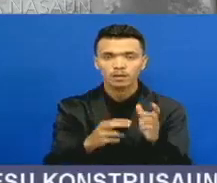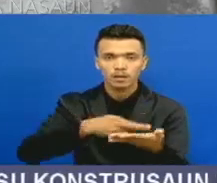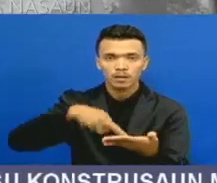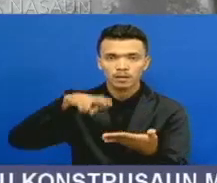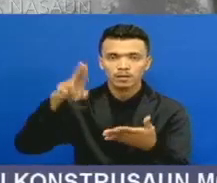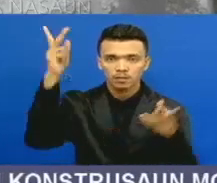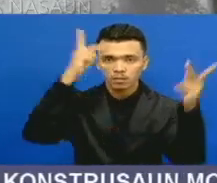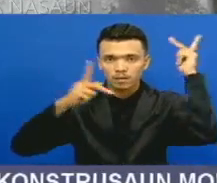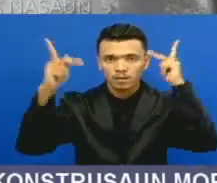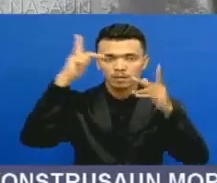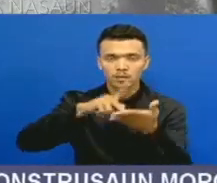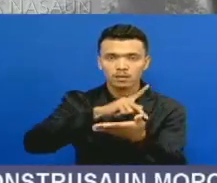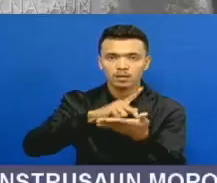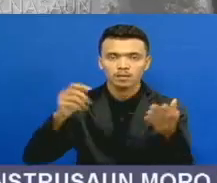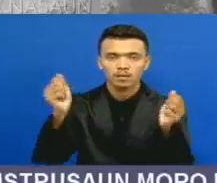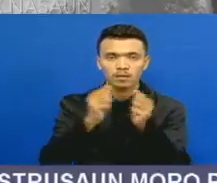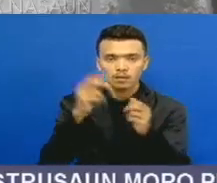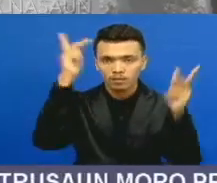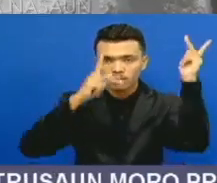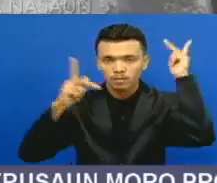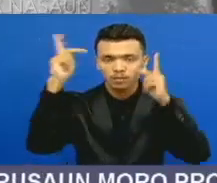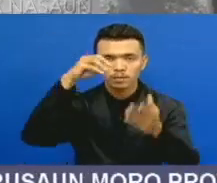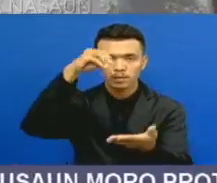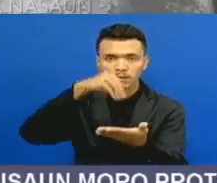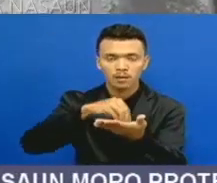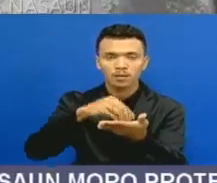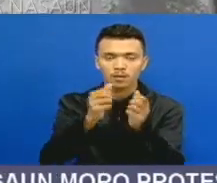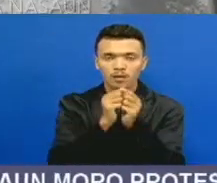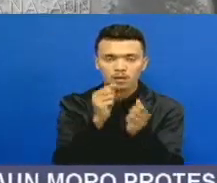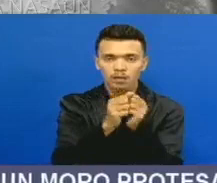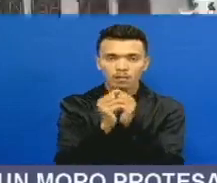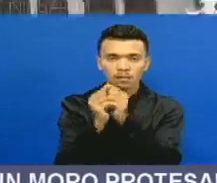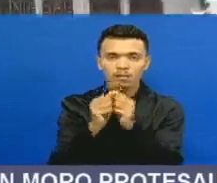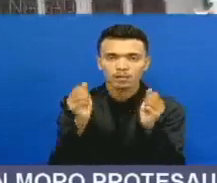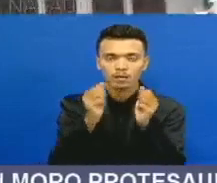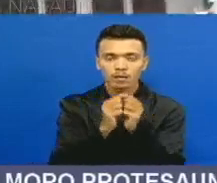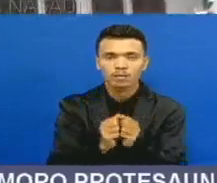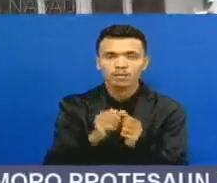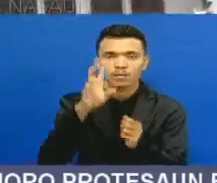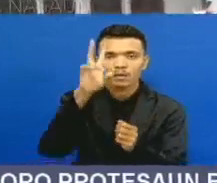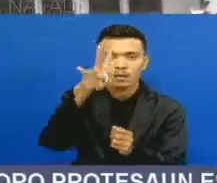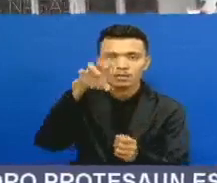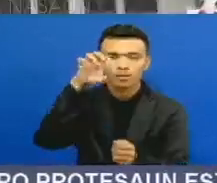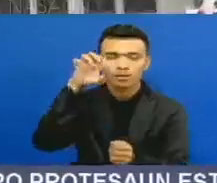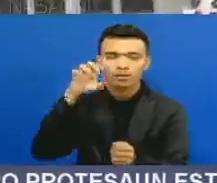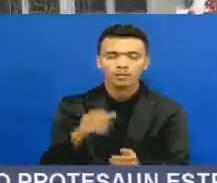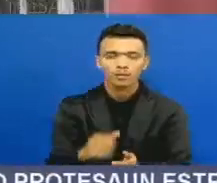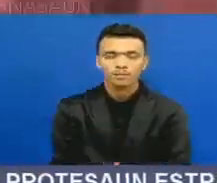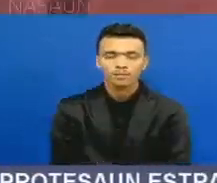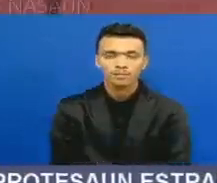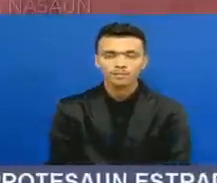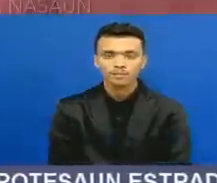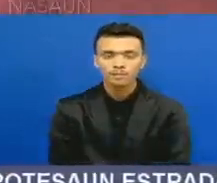resista caso crime. Ho caso civil nebe sei pendente habutuk atus hitoresen. Juvenal da Silva,